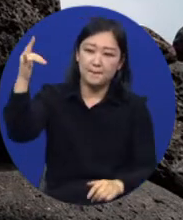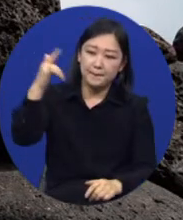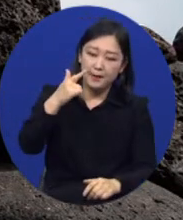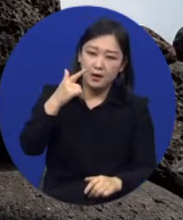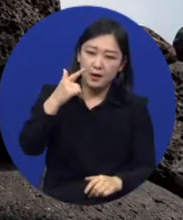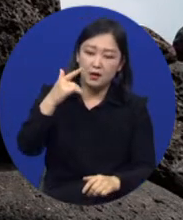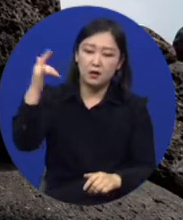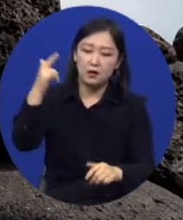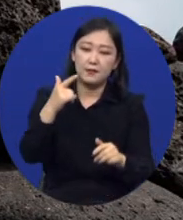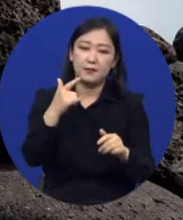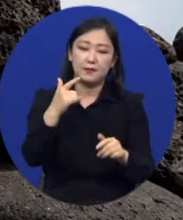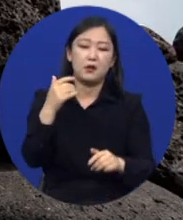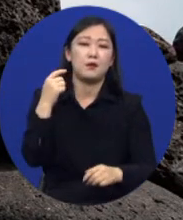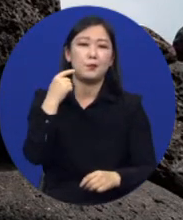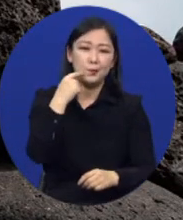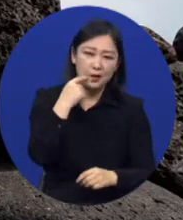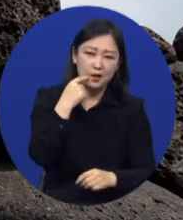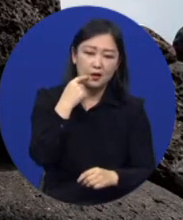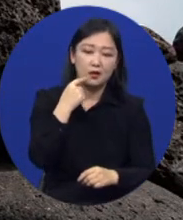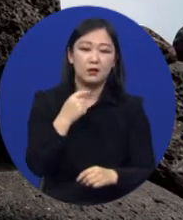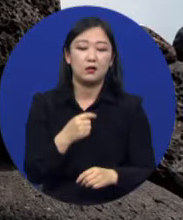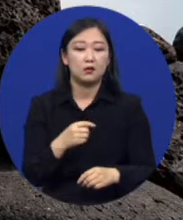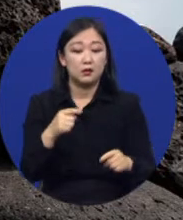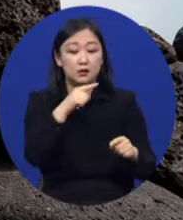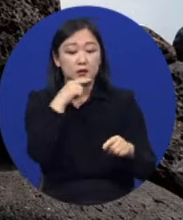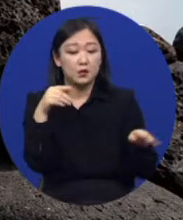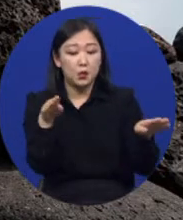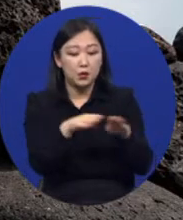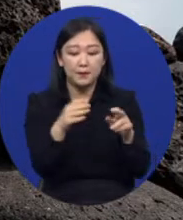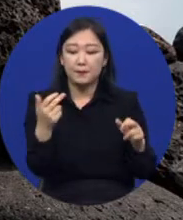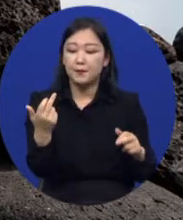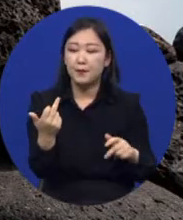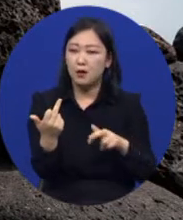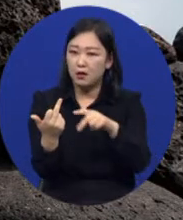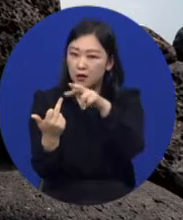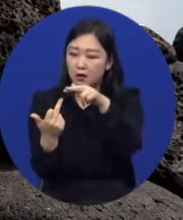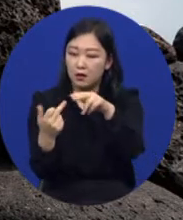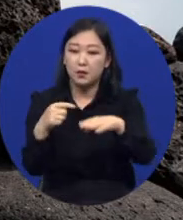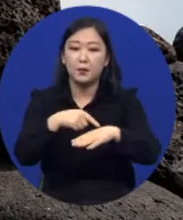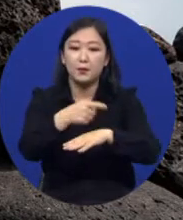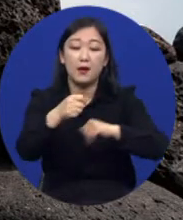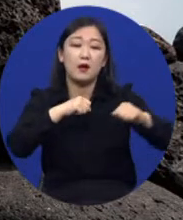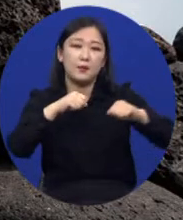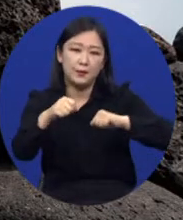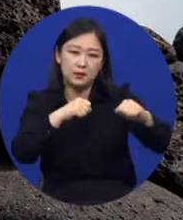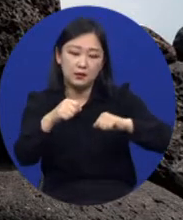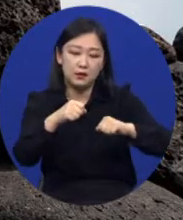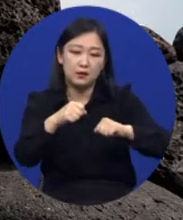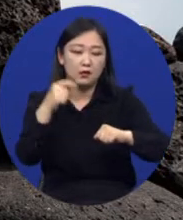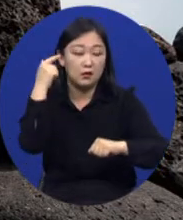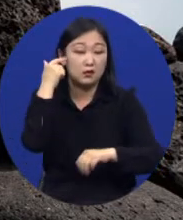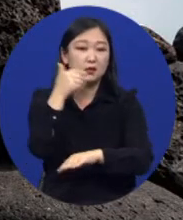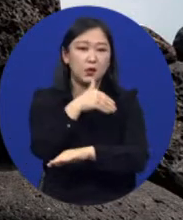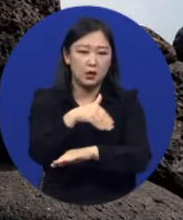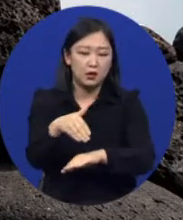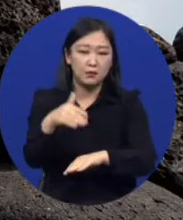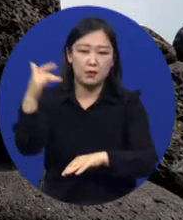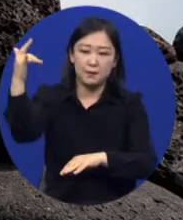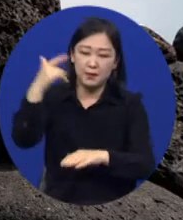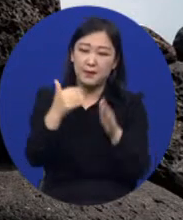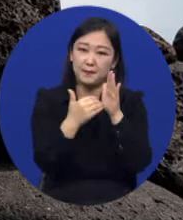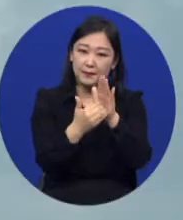자외선이 무척 강하게 있는데요 일요일에 산행 하거나 장시간 야외 활동 계획하신다면 햇볕 차단 잘 해 주시기